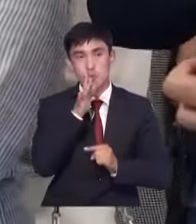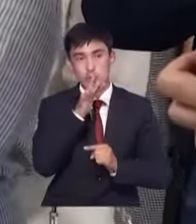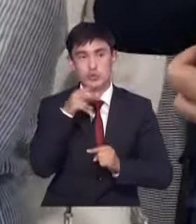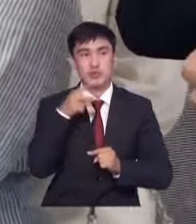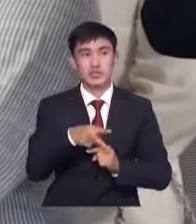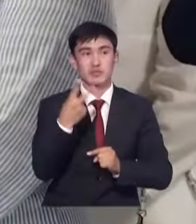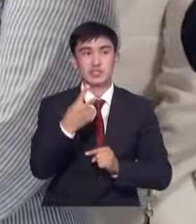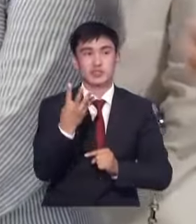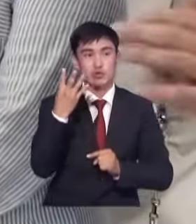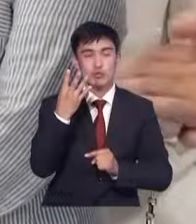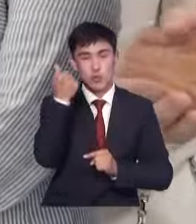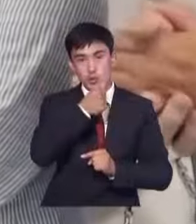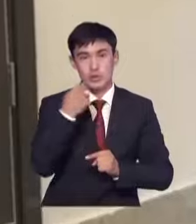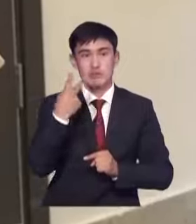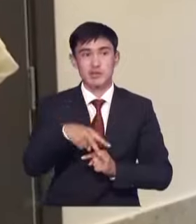с